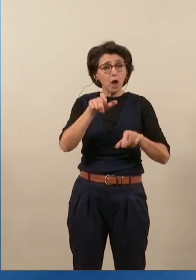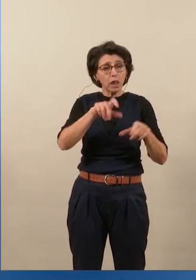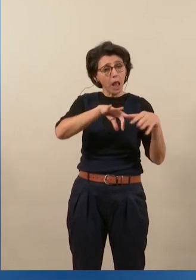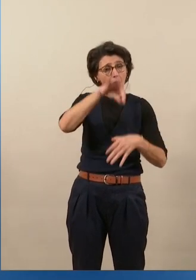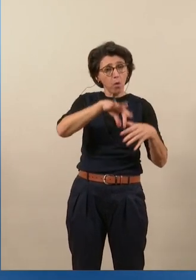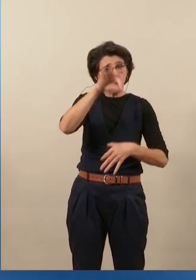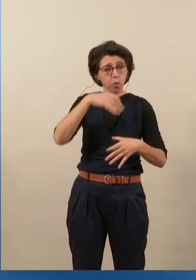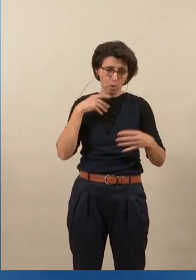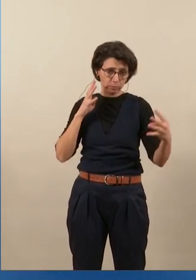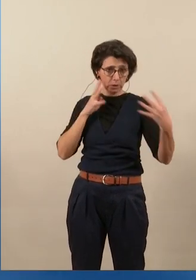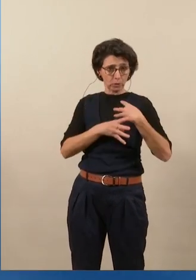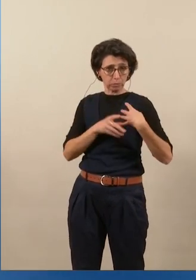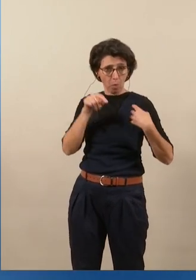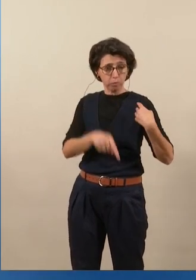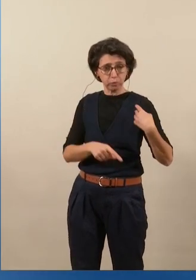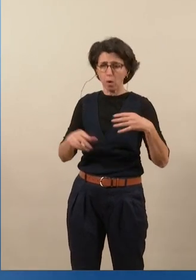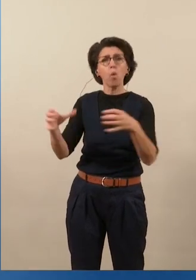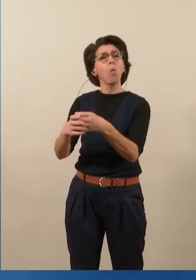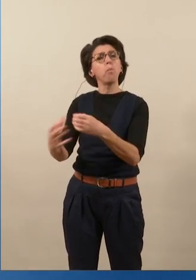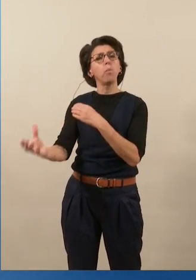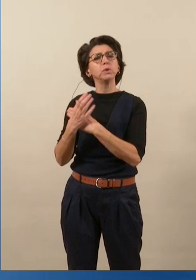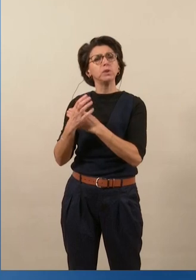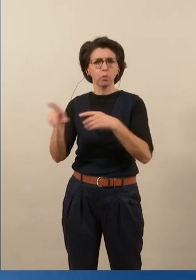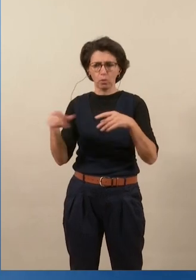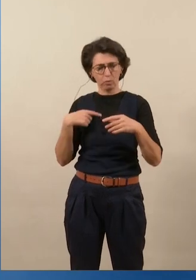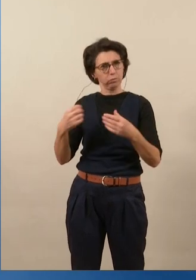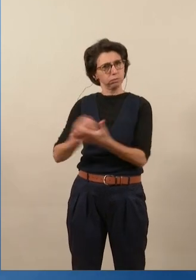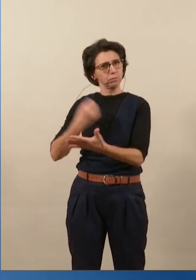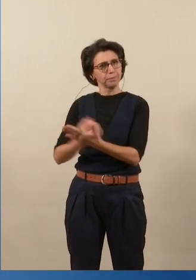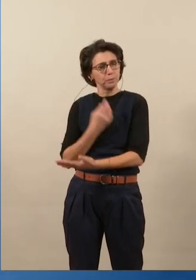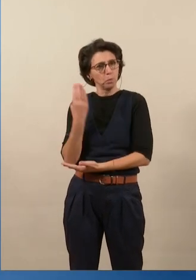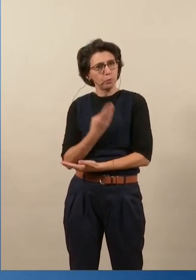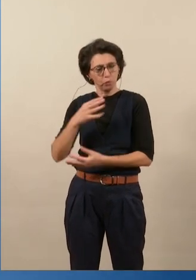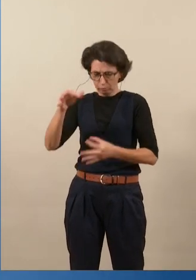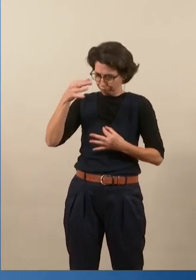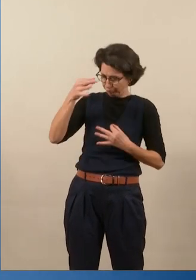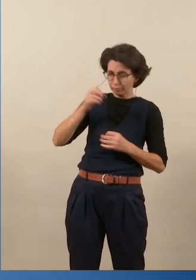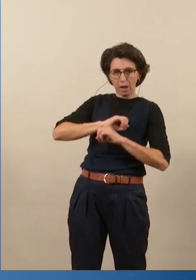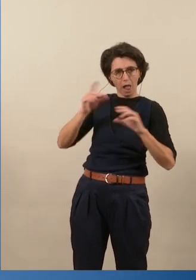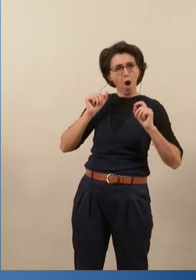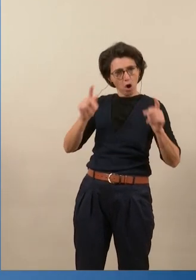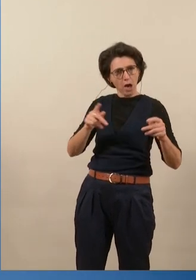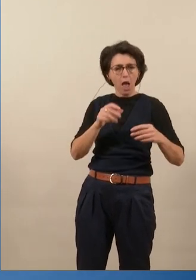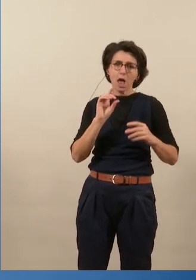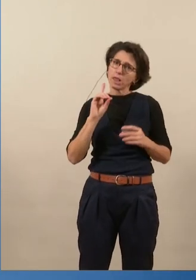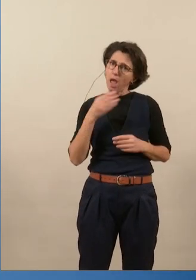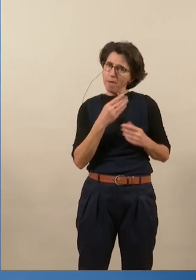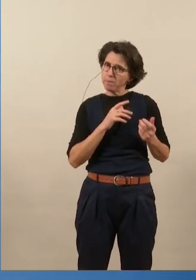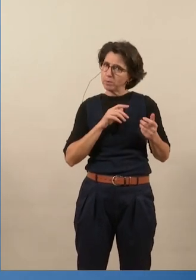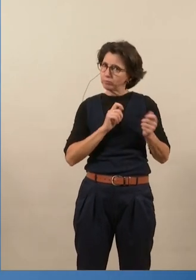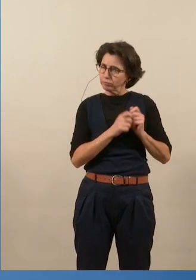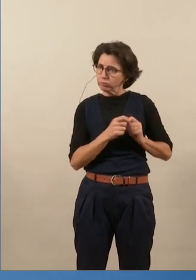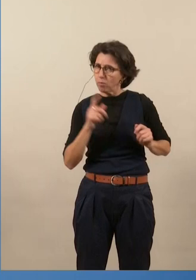d'être informé des choix budgétaires de l'équipe en place or cette